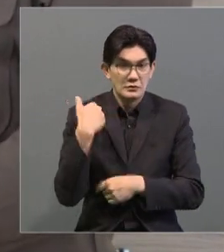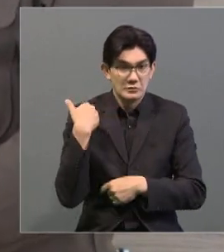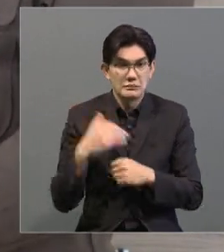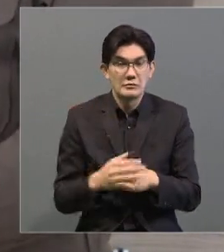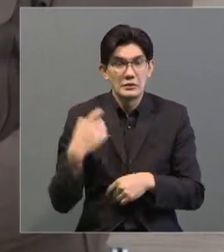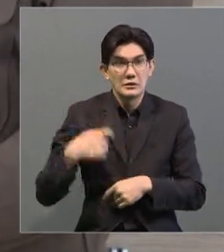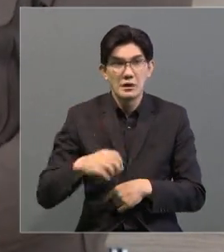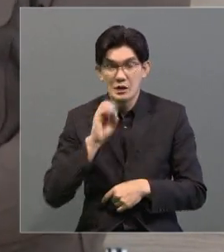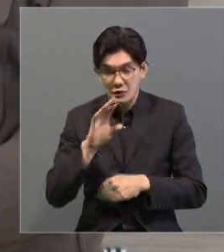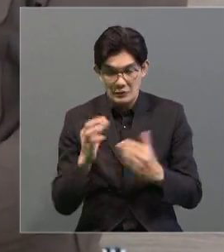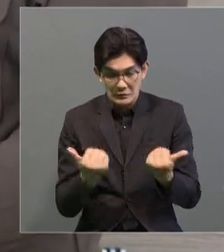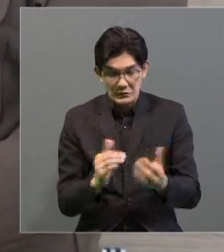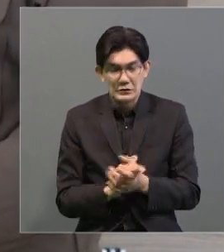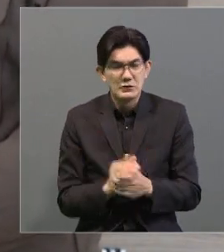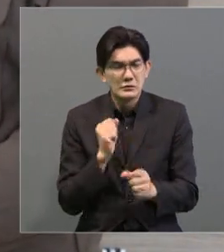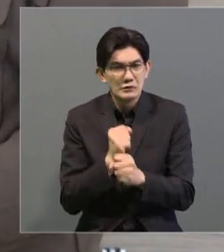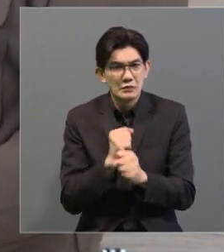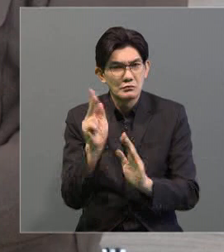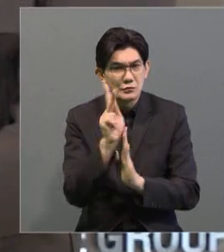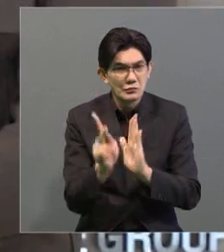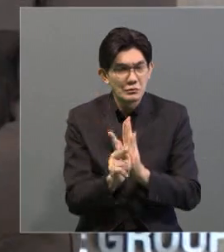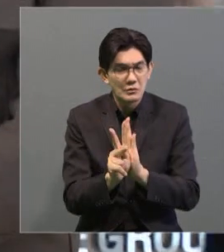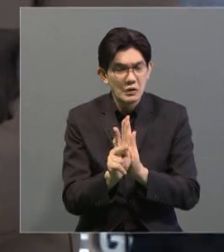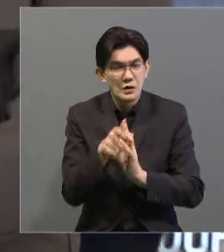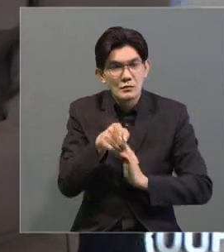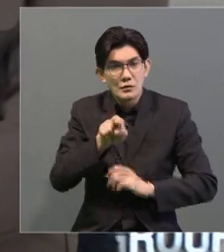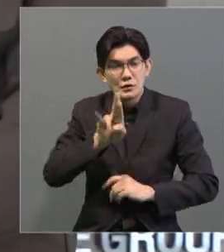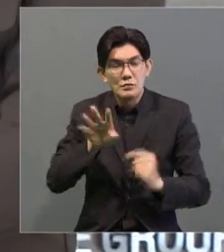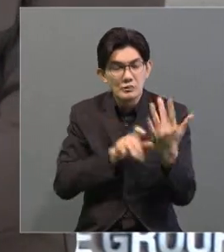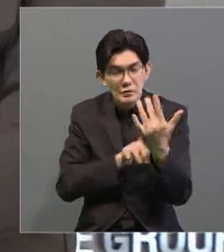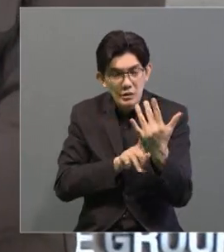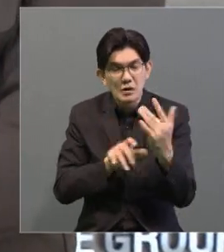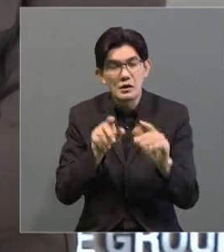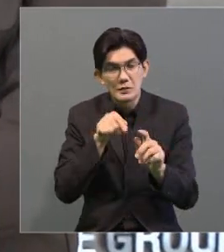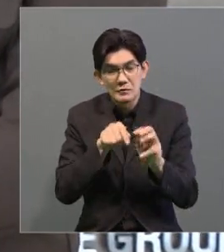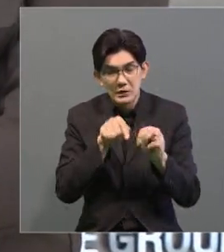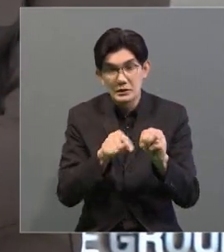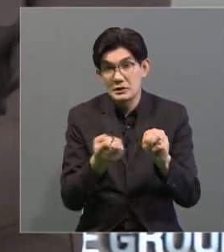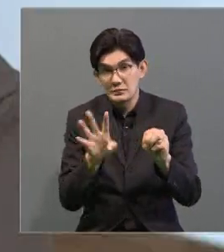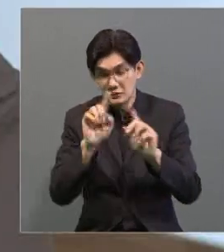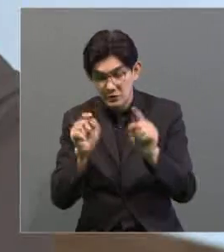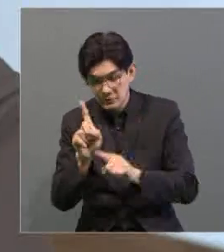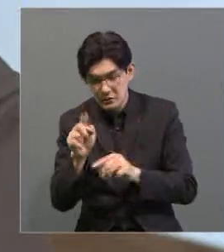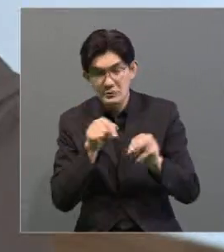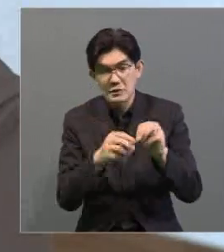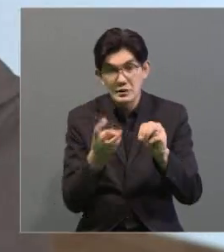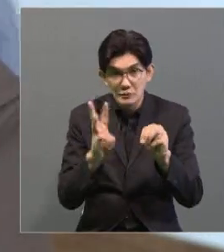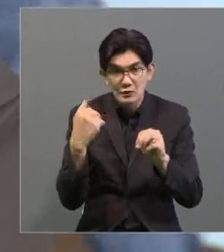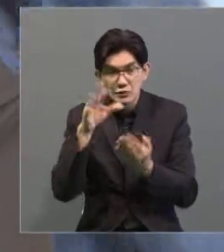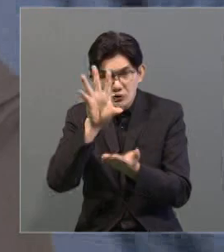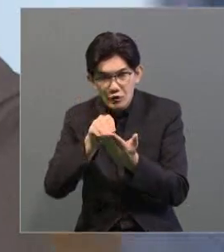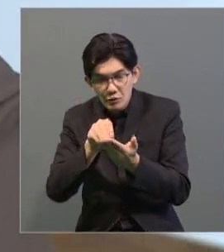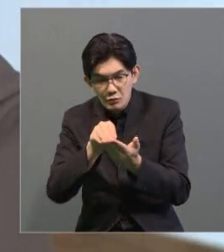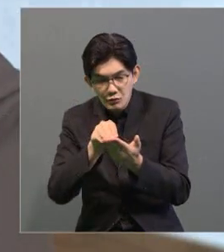ทนายรณรงค์บอกว่าวันนี้มาแจ้งความให้ดำเนินคดีตามพรบ.คอมพิวเตอร์มาตรา14วงเล็บ1แล้วก็มาตรา16ว่าด้วยการนำข้อมูลเท็จเ